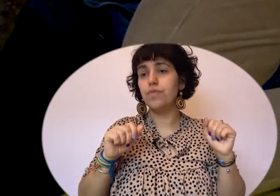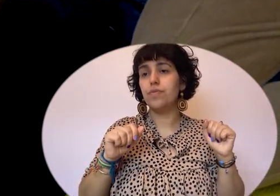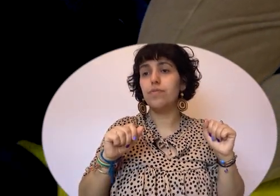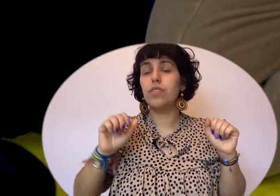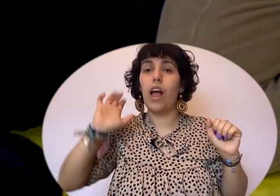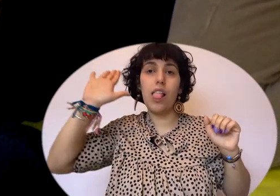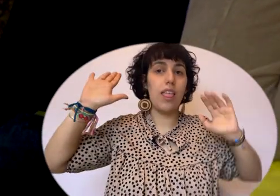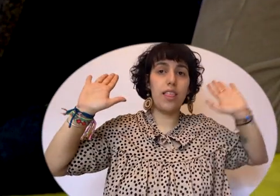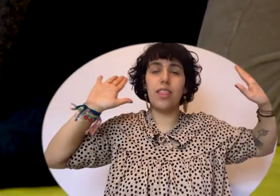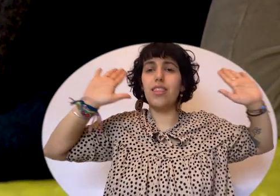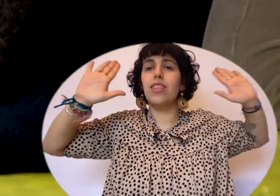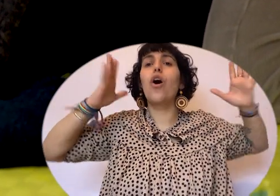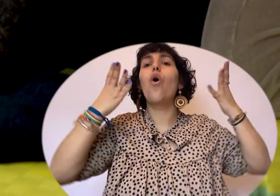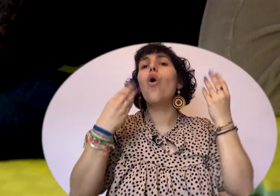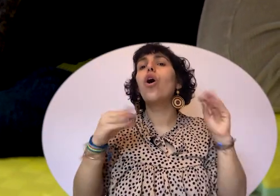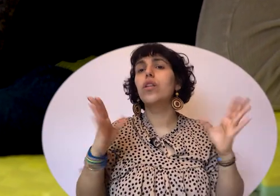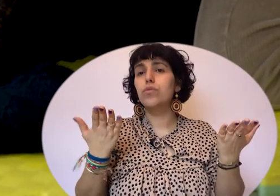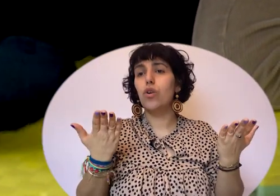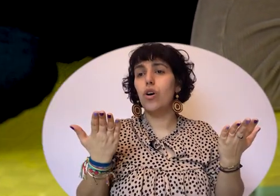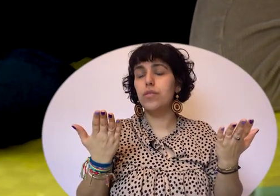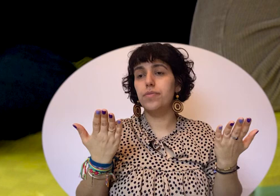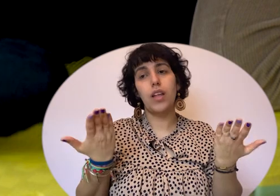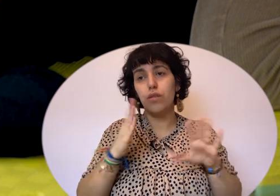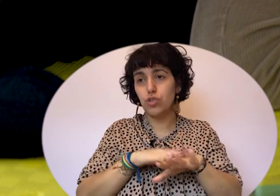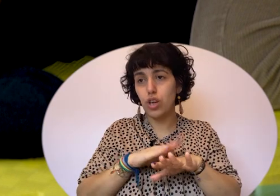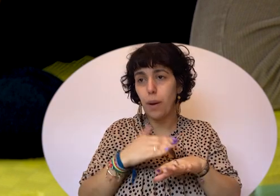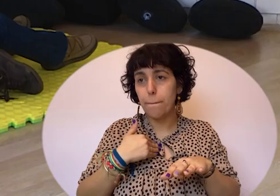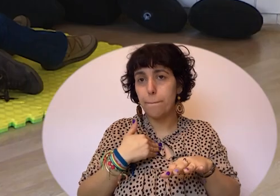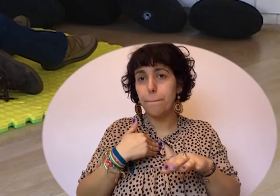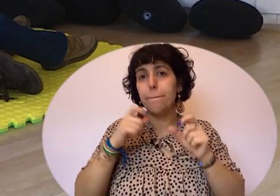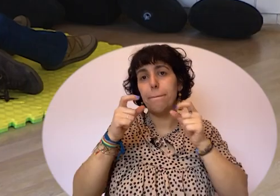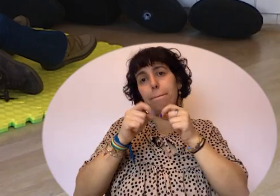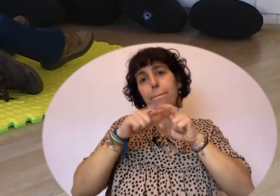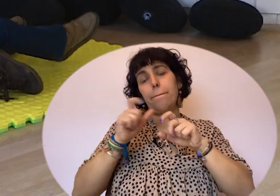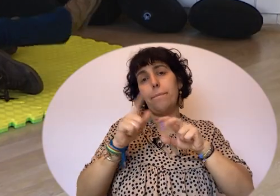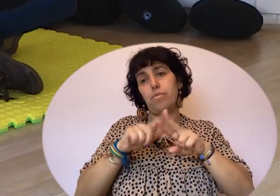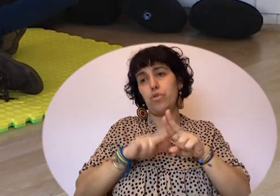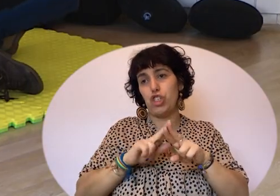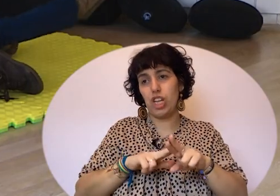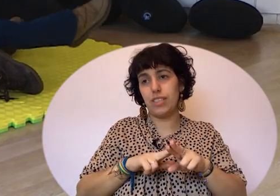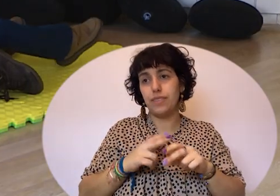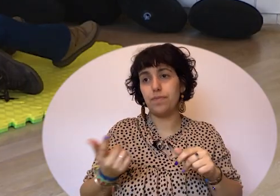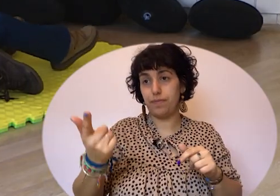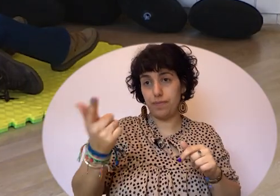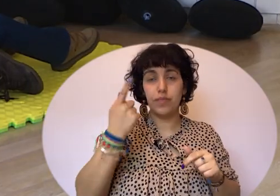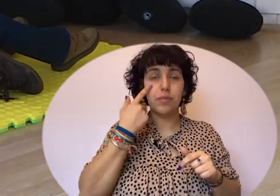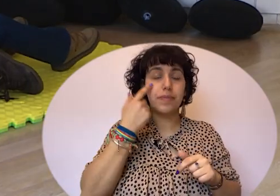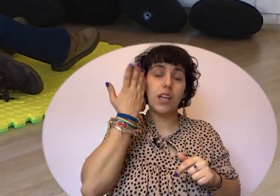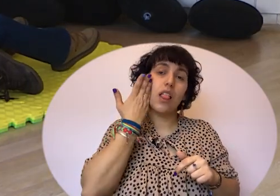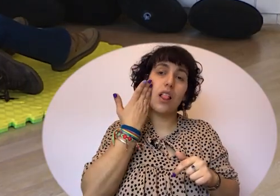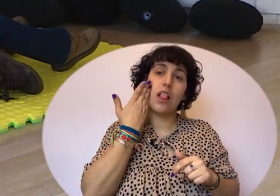kitabın ellerine ve hiçbir şekilde Ellerim kaldıramıyorsan bu Ellerimi bilen ile bulamıyorsa burada gene yapacak tek şey